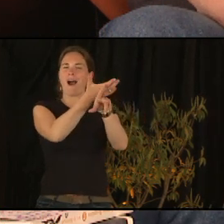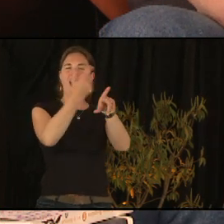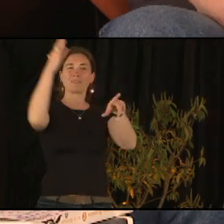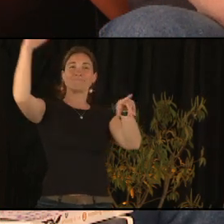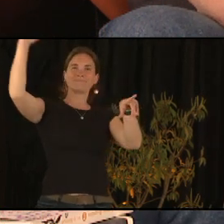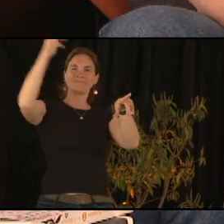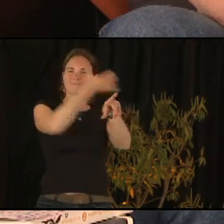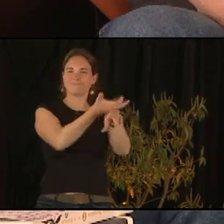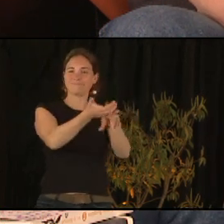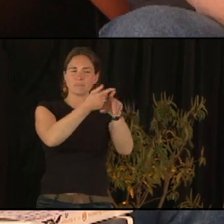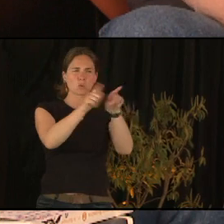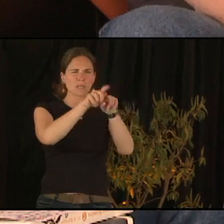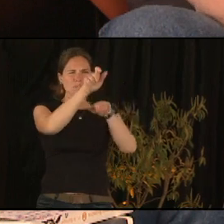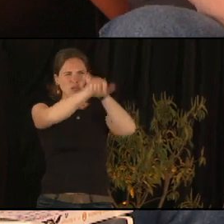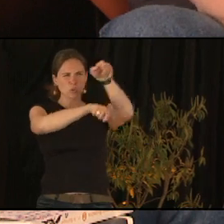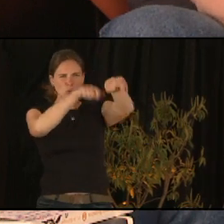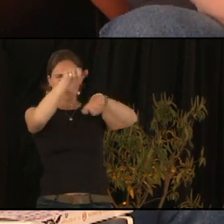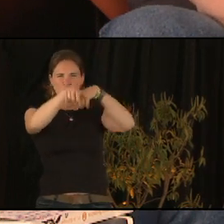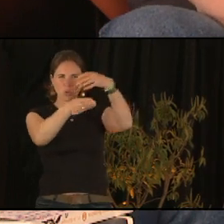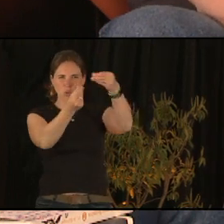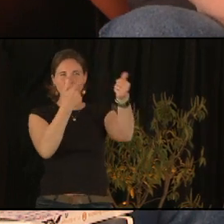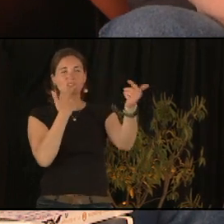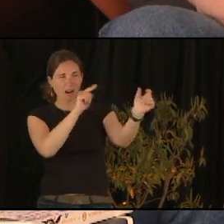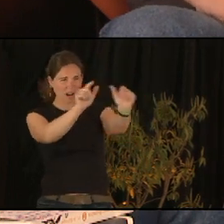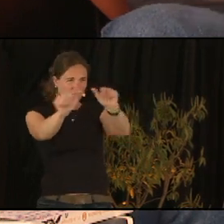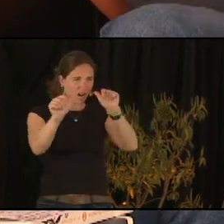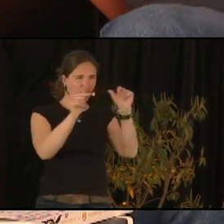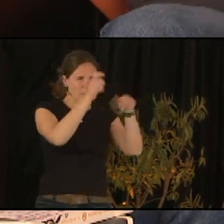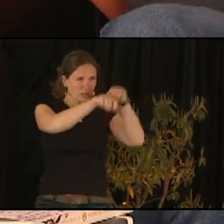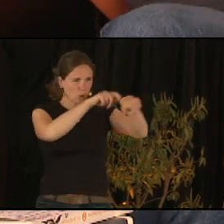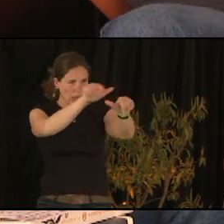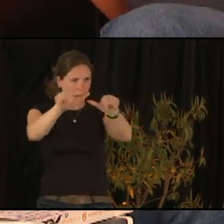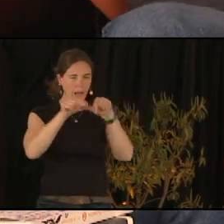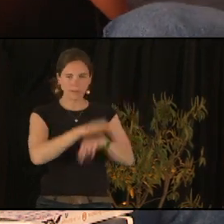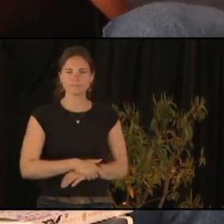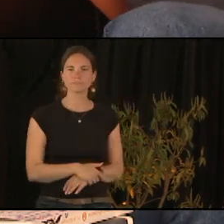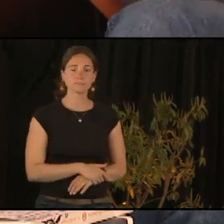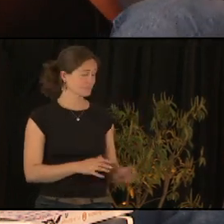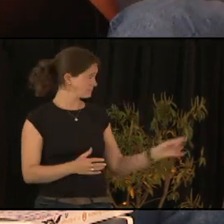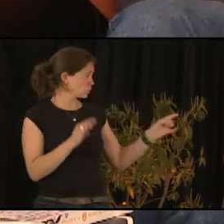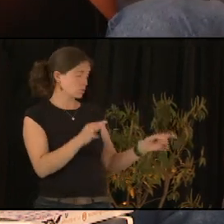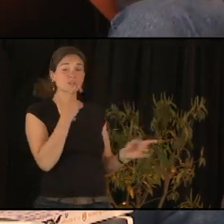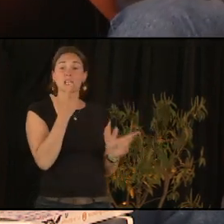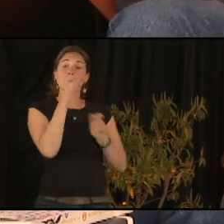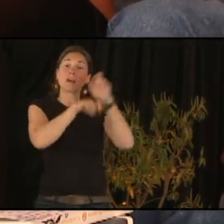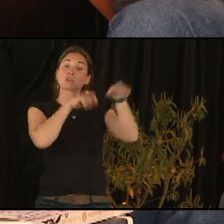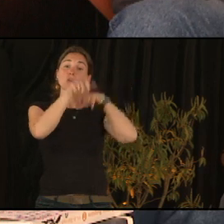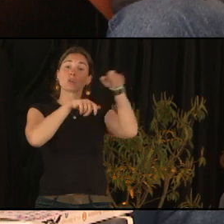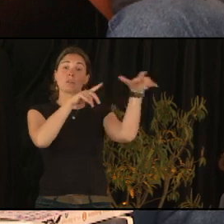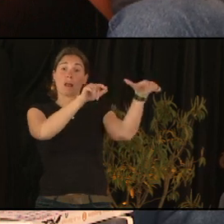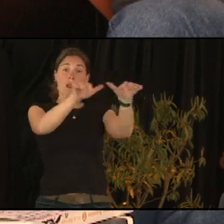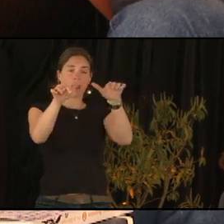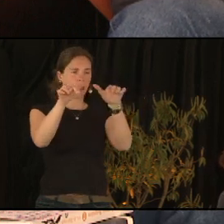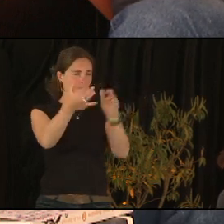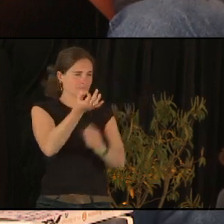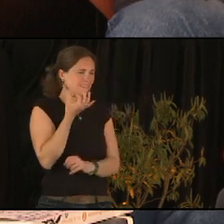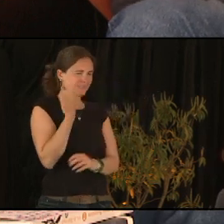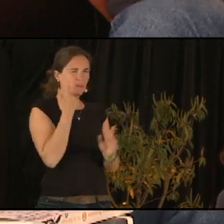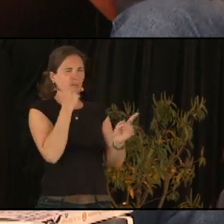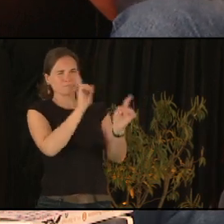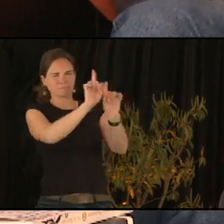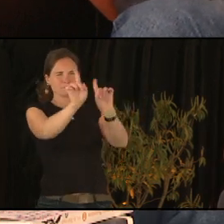Et puis ces silhouettes aussi qui donnent à voir des présences dans l'espace. Voilà. Oui, parce que ceux qui hantent, j'ai envie de dire hanter, parce que vous avez dit le mot